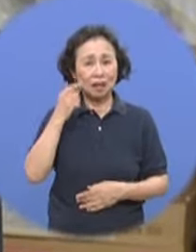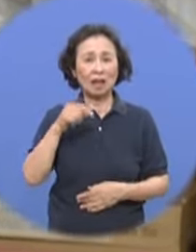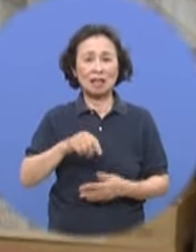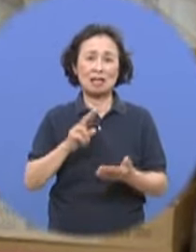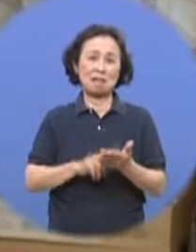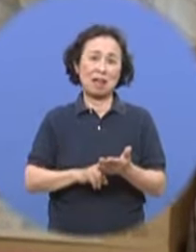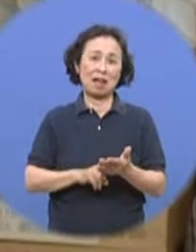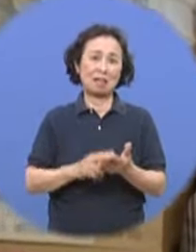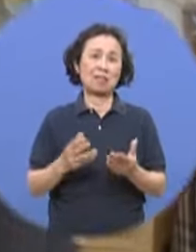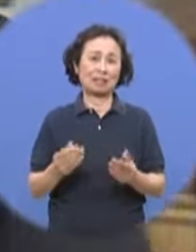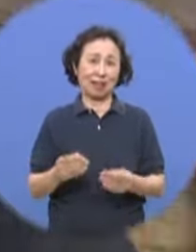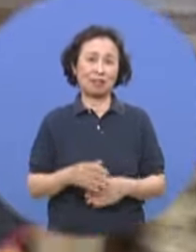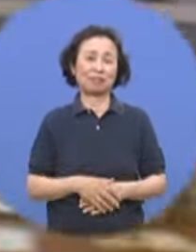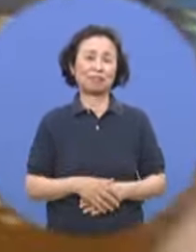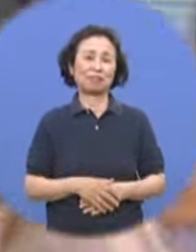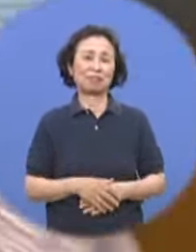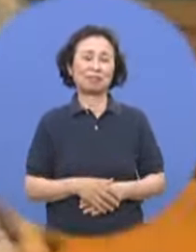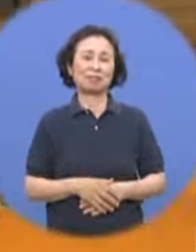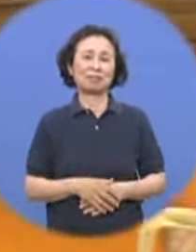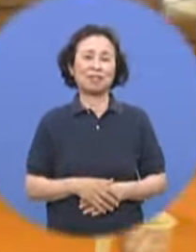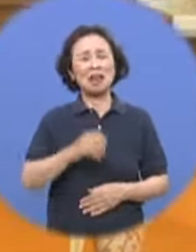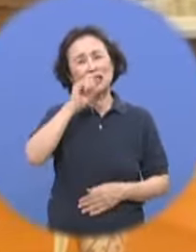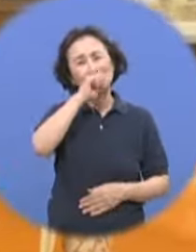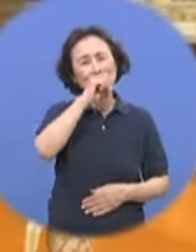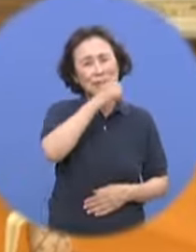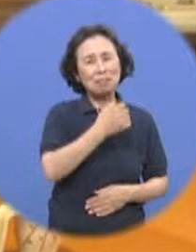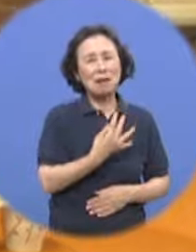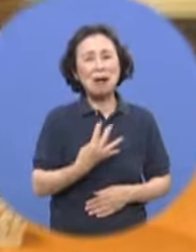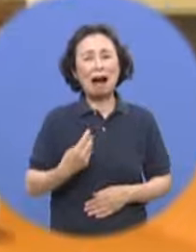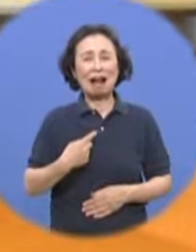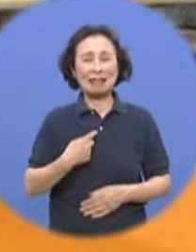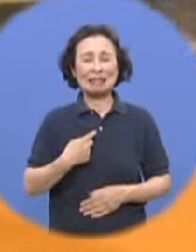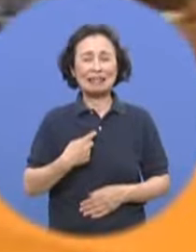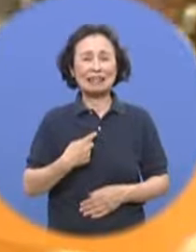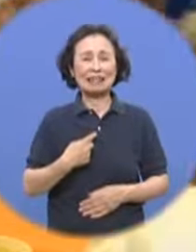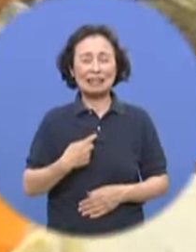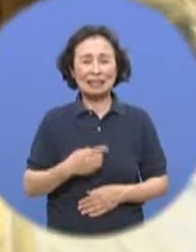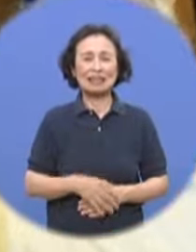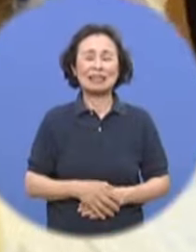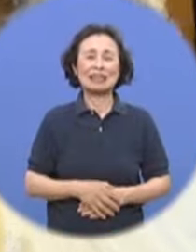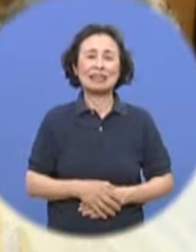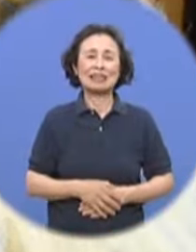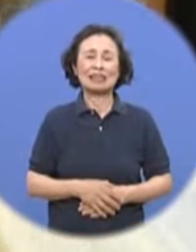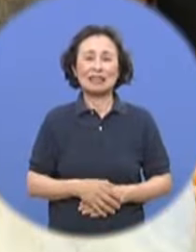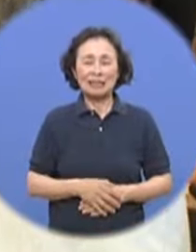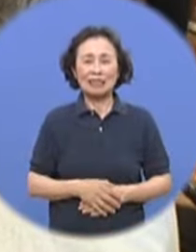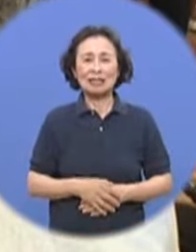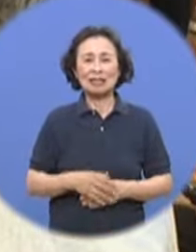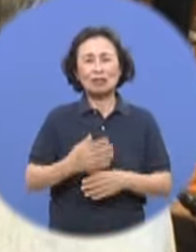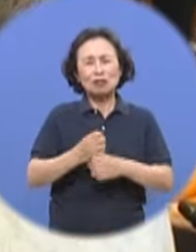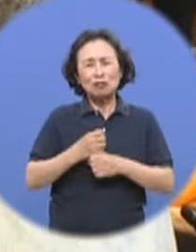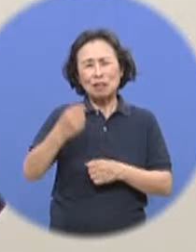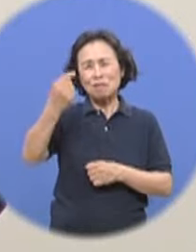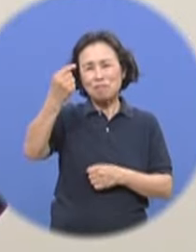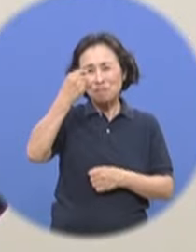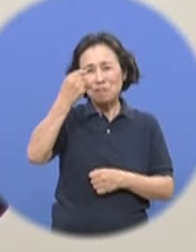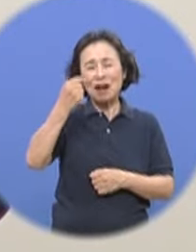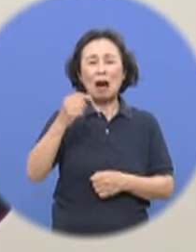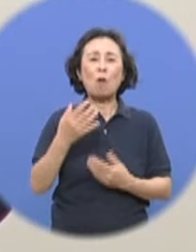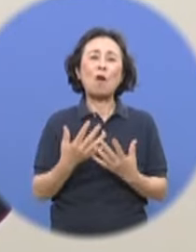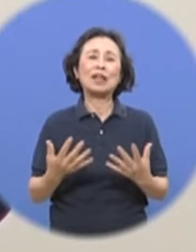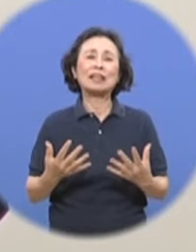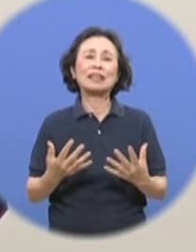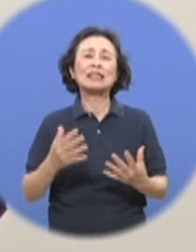。まだまだ失敗ばっかりで注意されたりは多いですけど入居